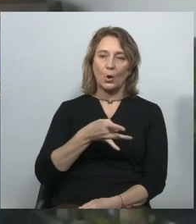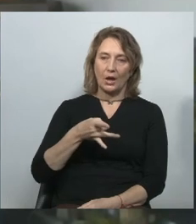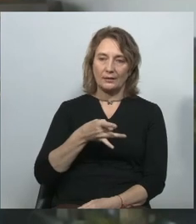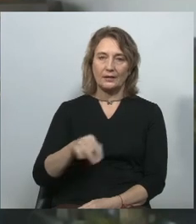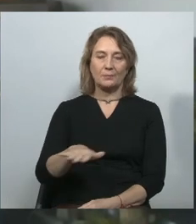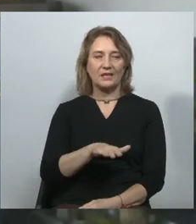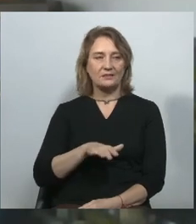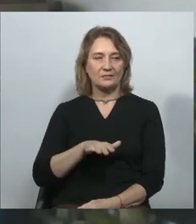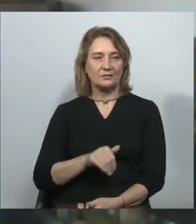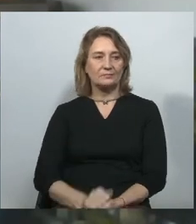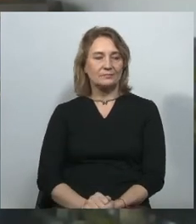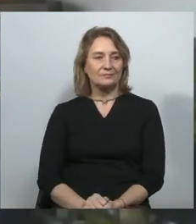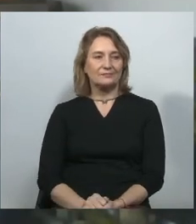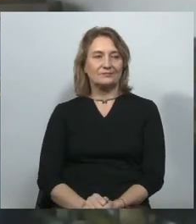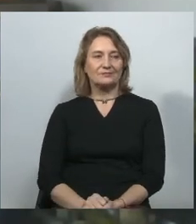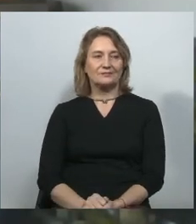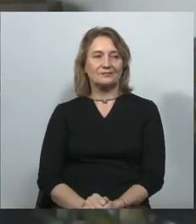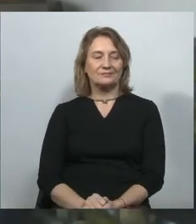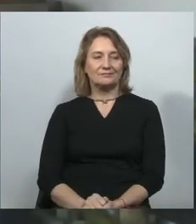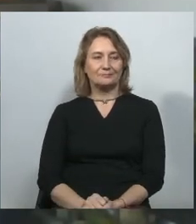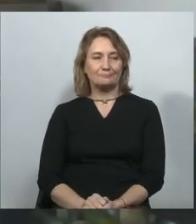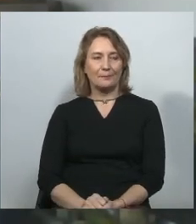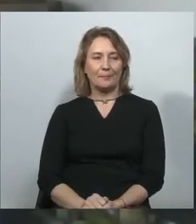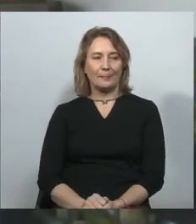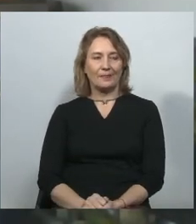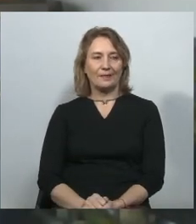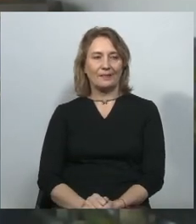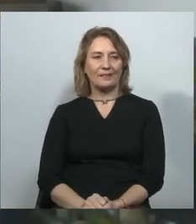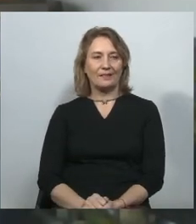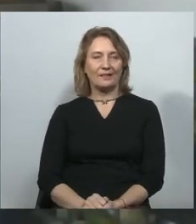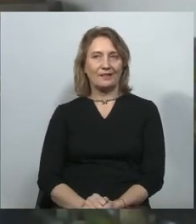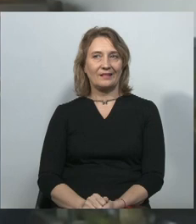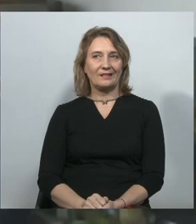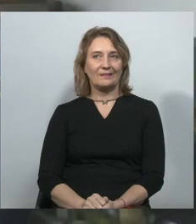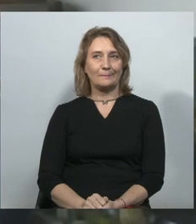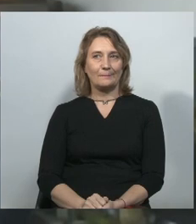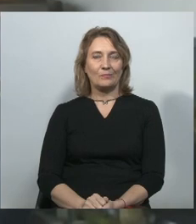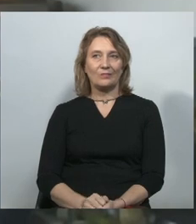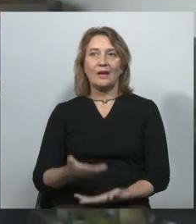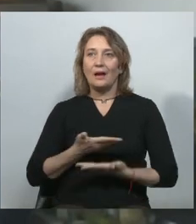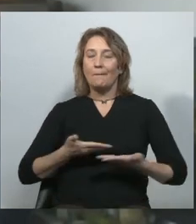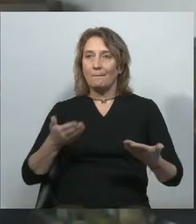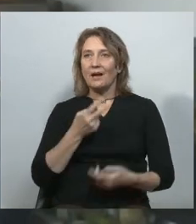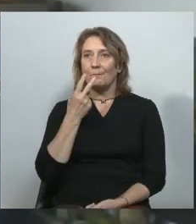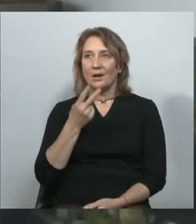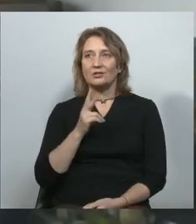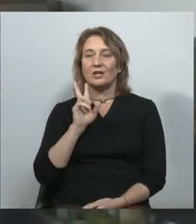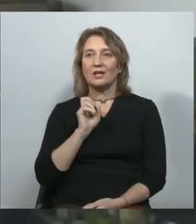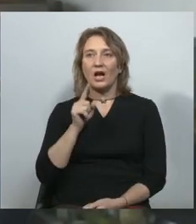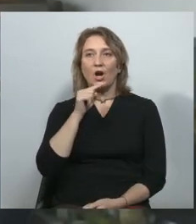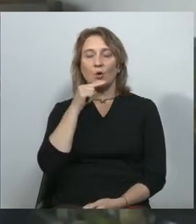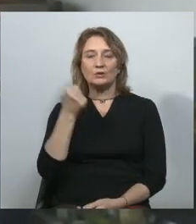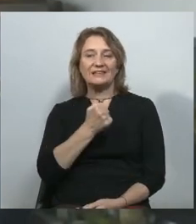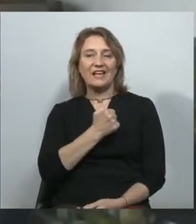Дякую. We saw what happened when Russian activists or Russian militants faked an incident happening